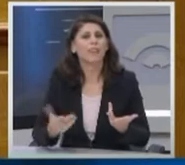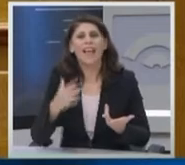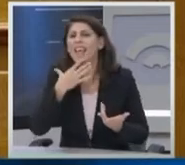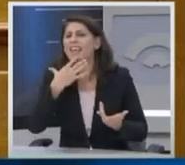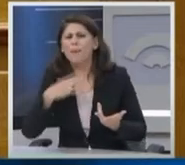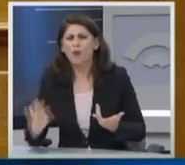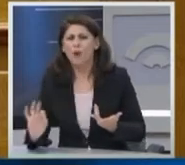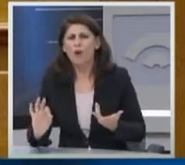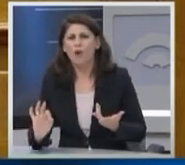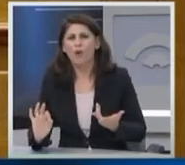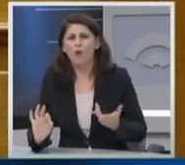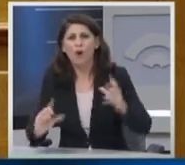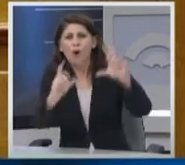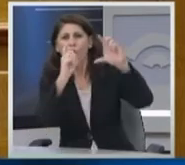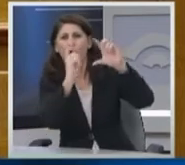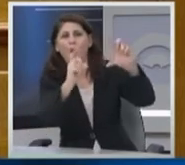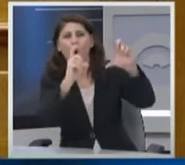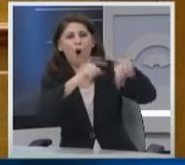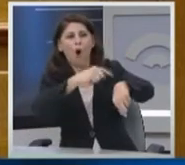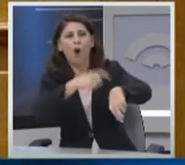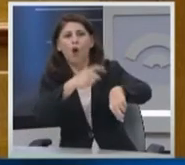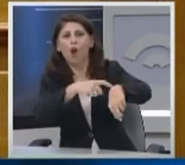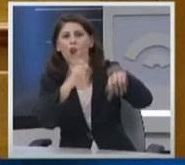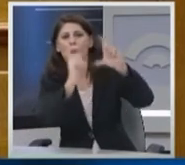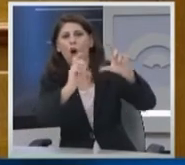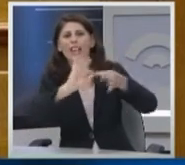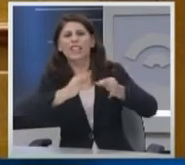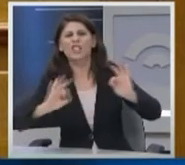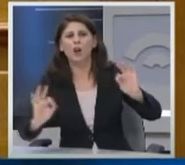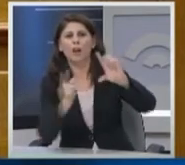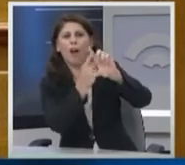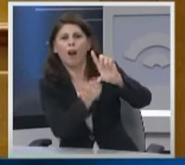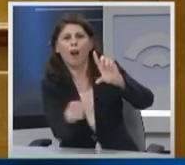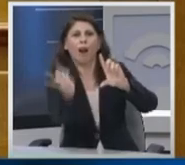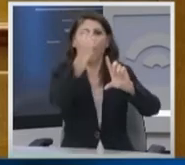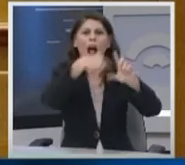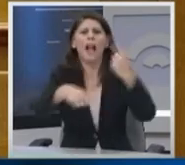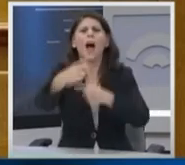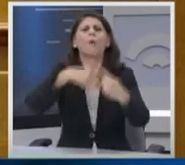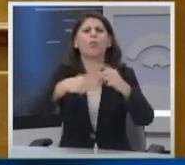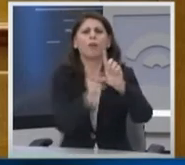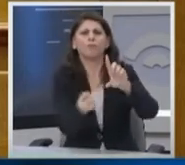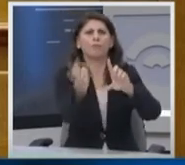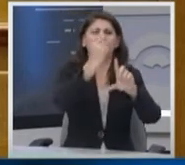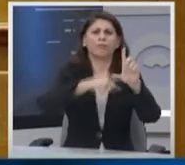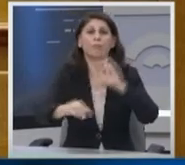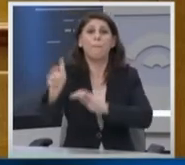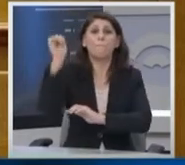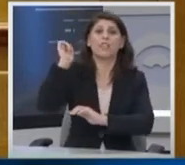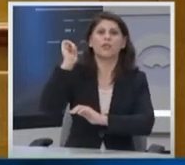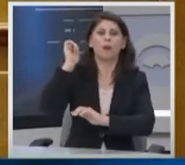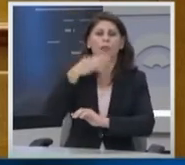της ιστορίας να γυρίζει προς τα πίσω? Γιατί η νέα γενιά να ζει χειρότερα από